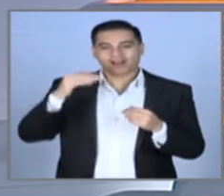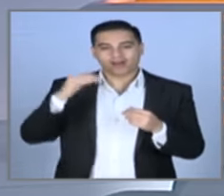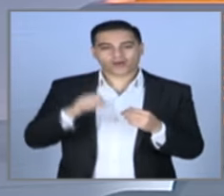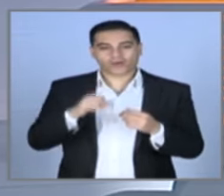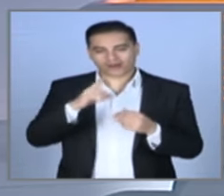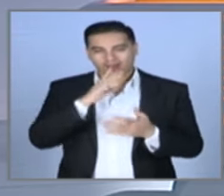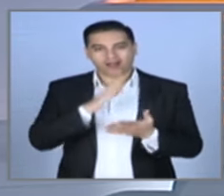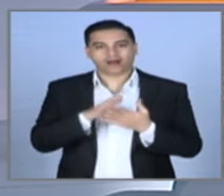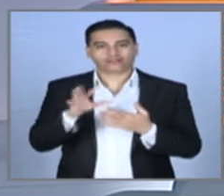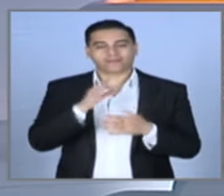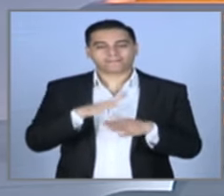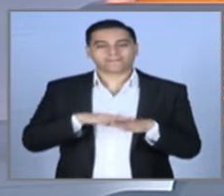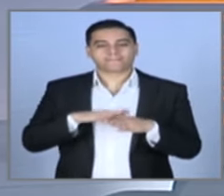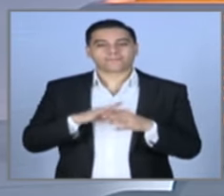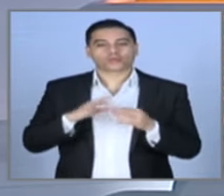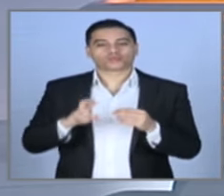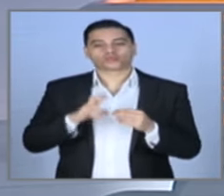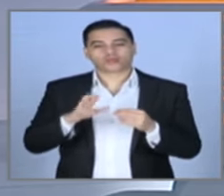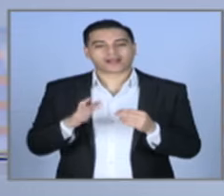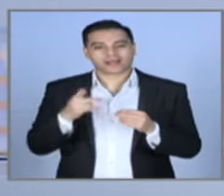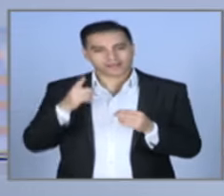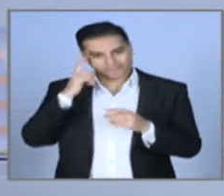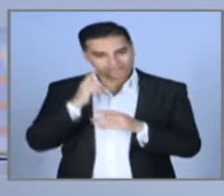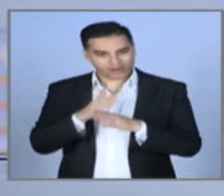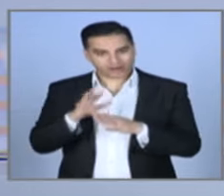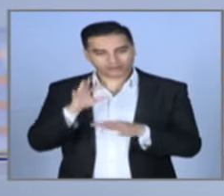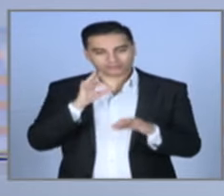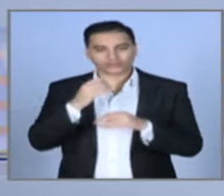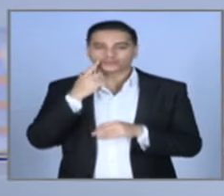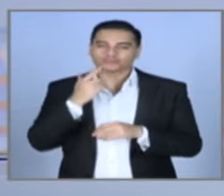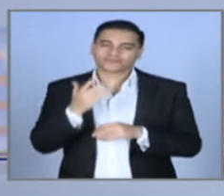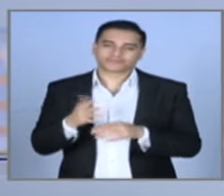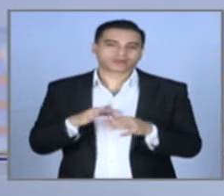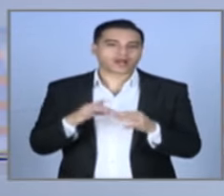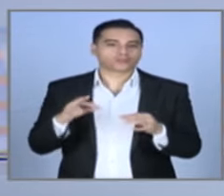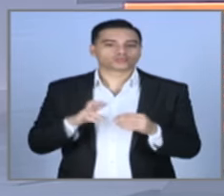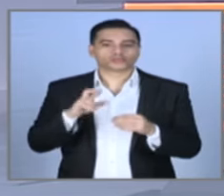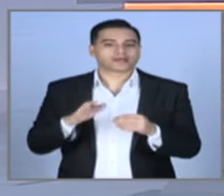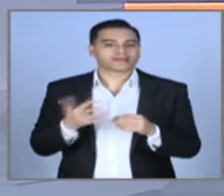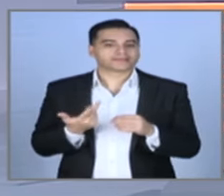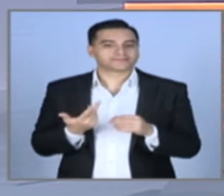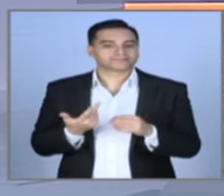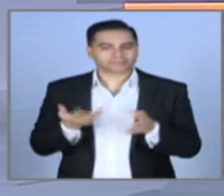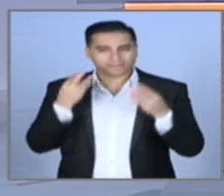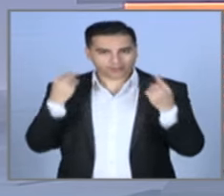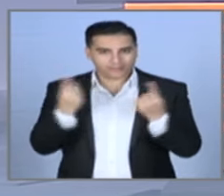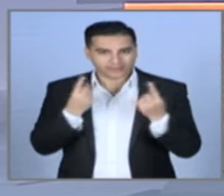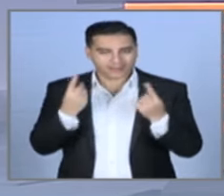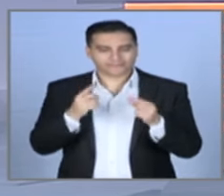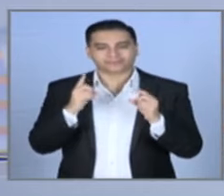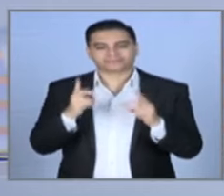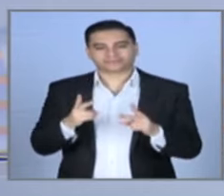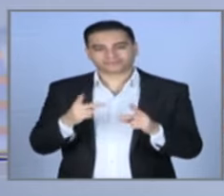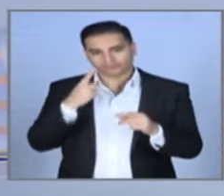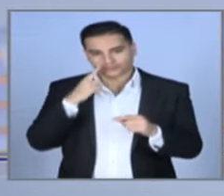حقوقكم تختاروا موضوع السؤال لعيلة الليسي. هم اللي يختاروا. تمام، عيلة الليسي تختاروا. تختاروا ايه؟ معلومات عامة. معلومات